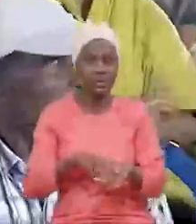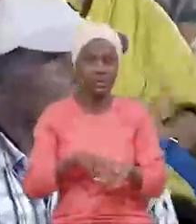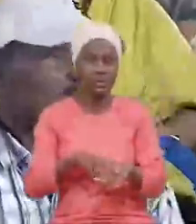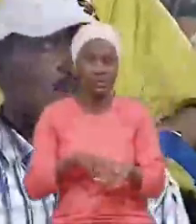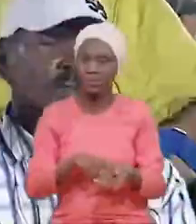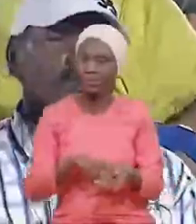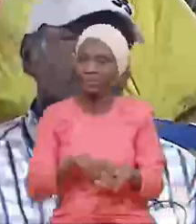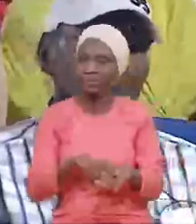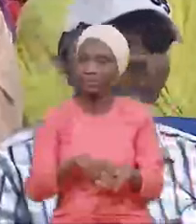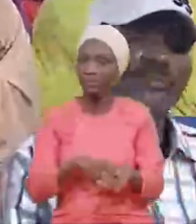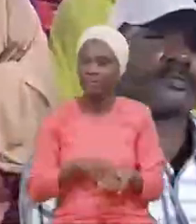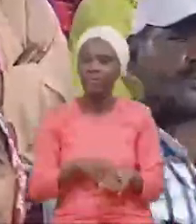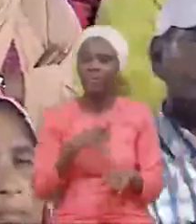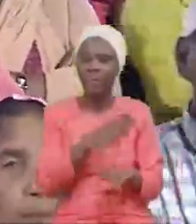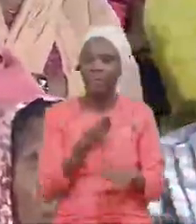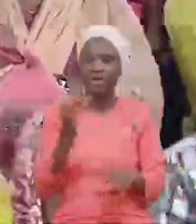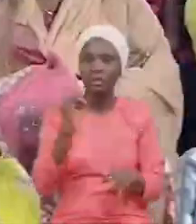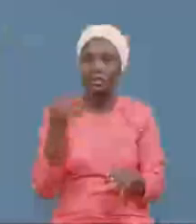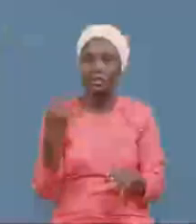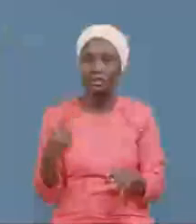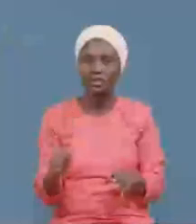Il y a aussi le surnaturel.